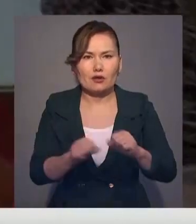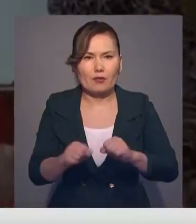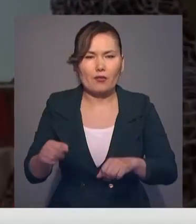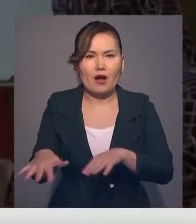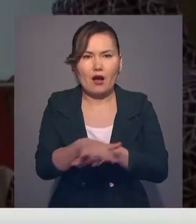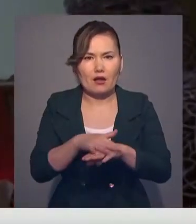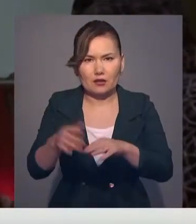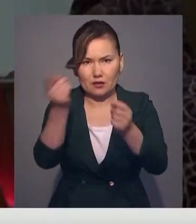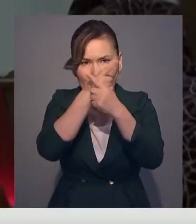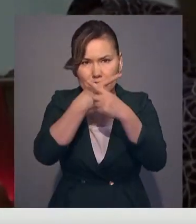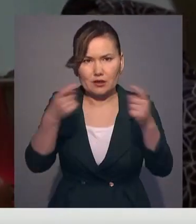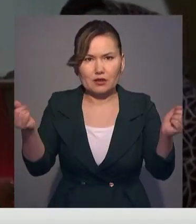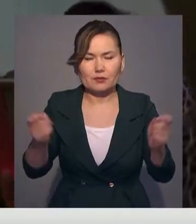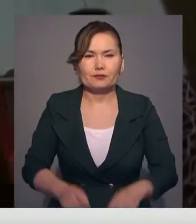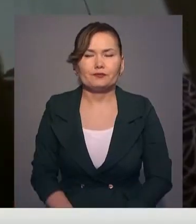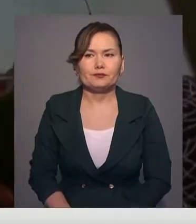еді.